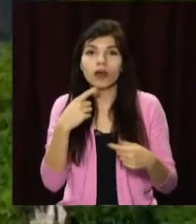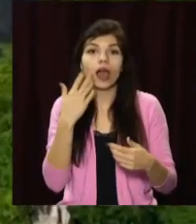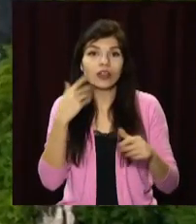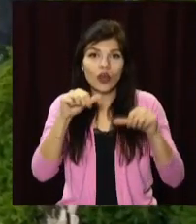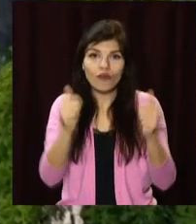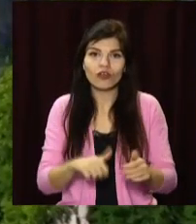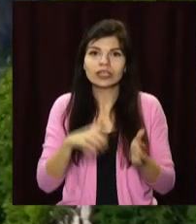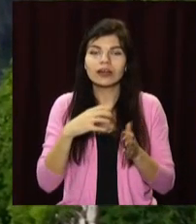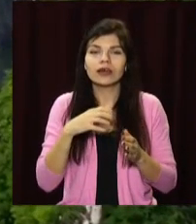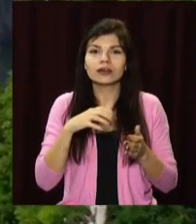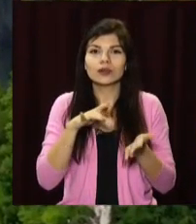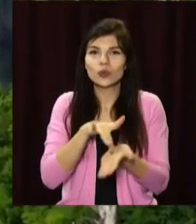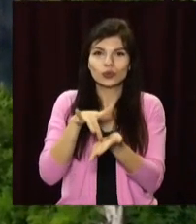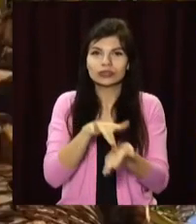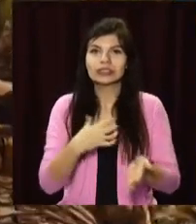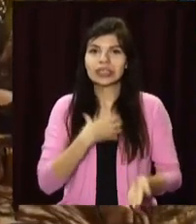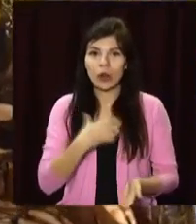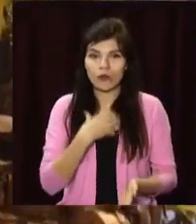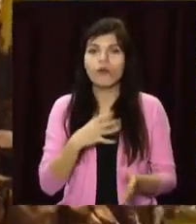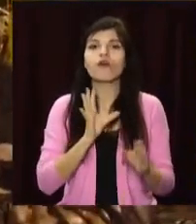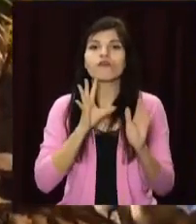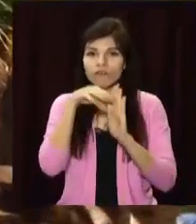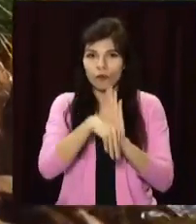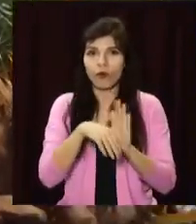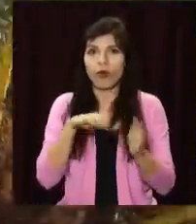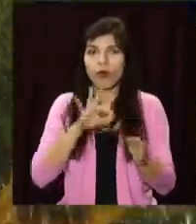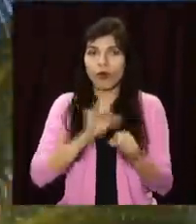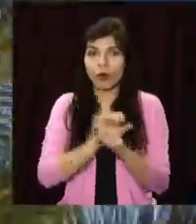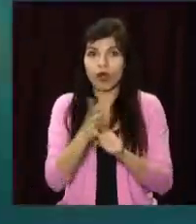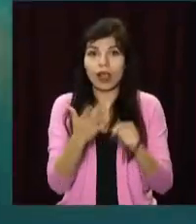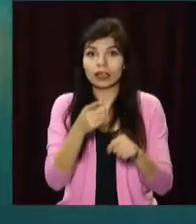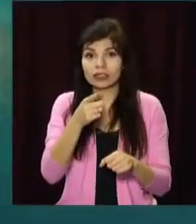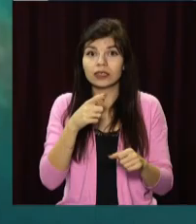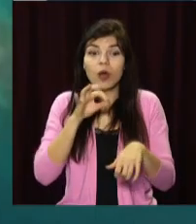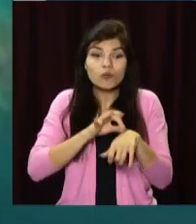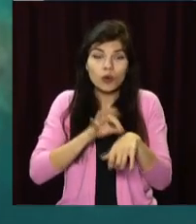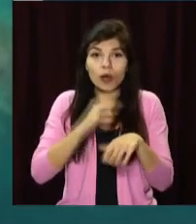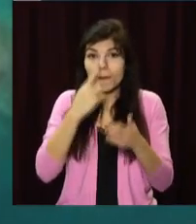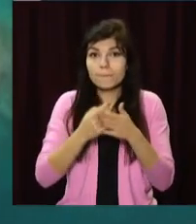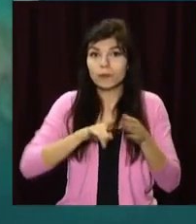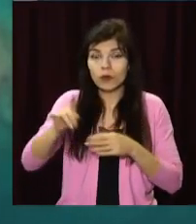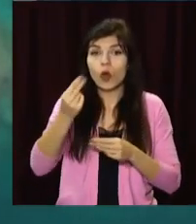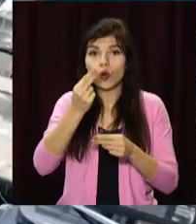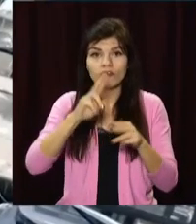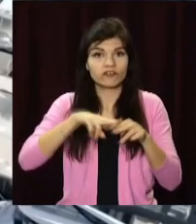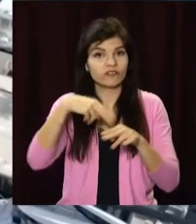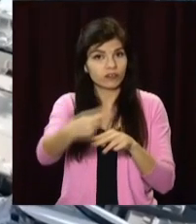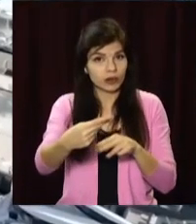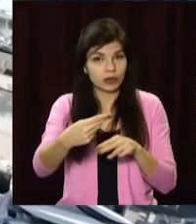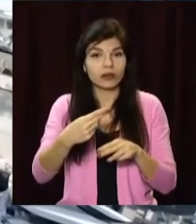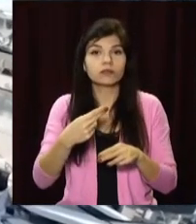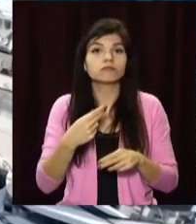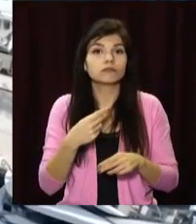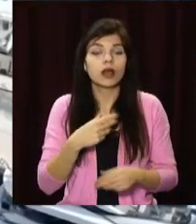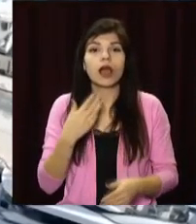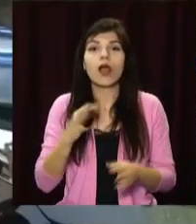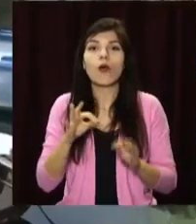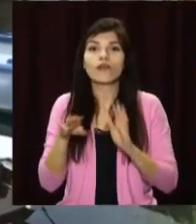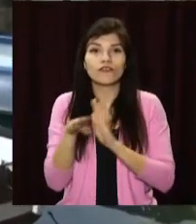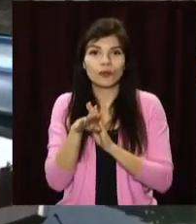експерти радять при оформленні туристичної страховки включити пункт про коронавірус. Тож, якщо ви захворієте перед вильотом, гроші за тур вам